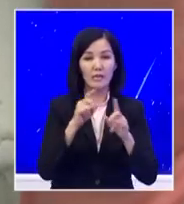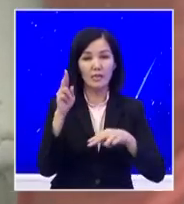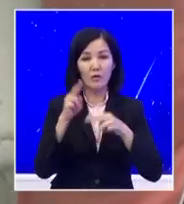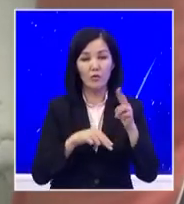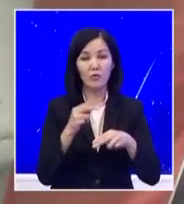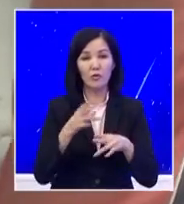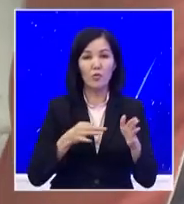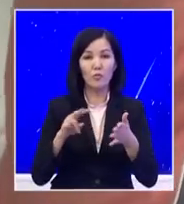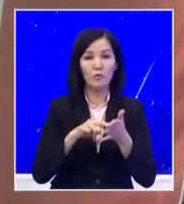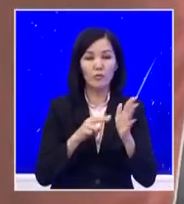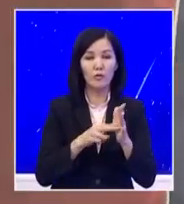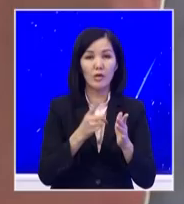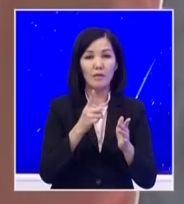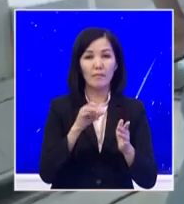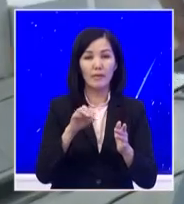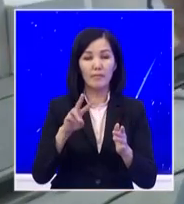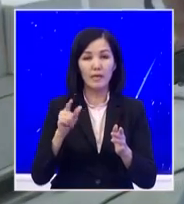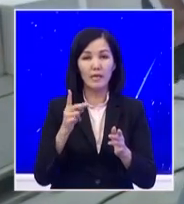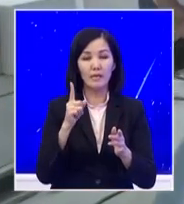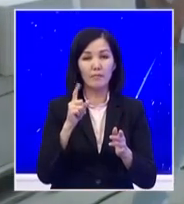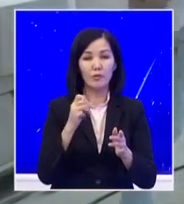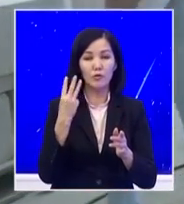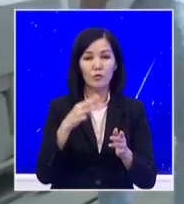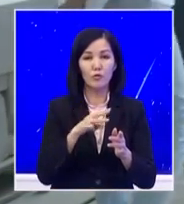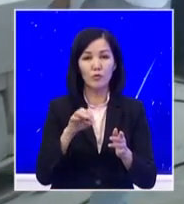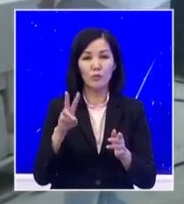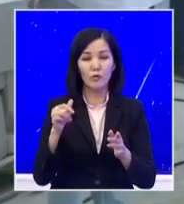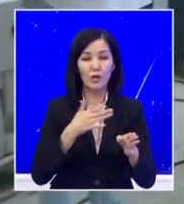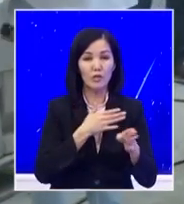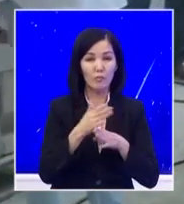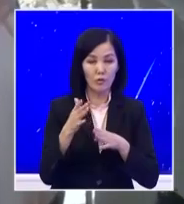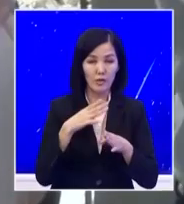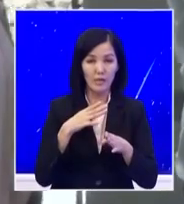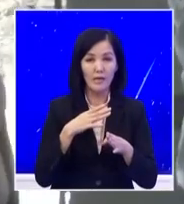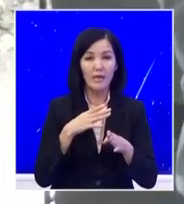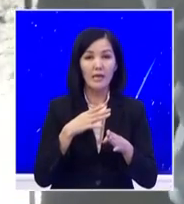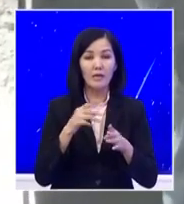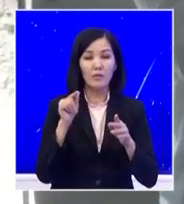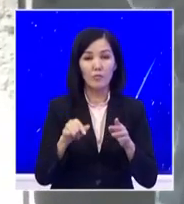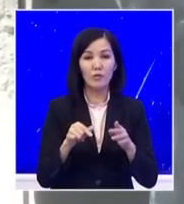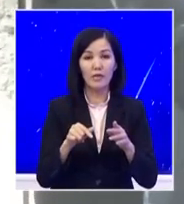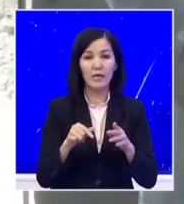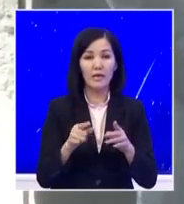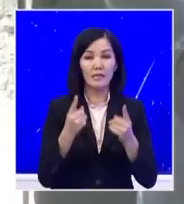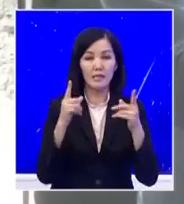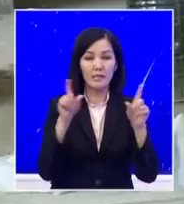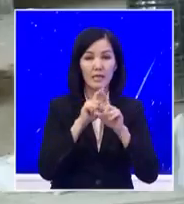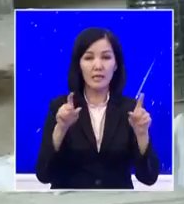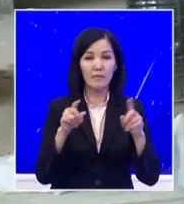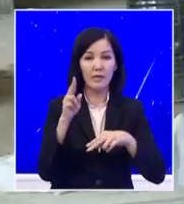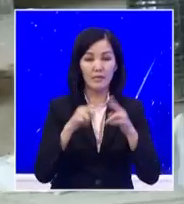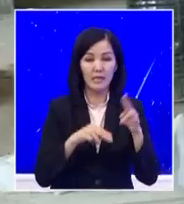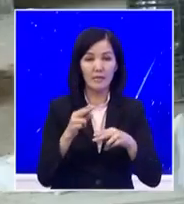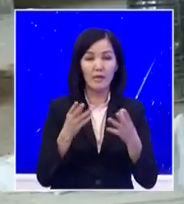құрылысына облыс қоржынынан 1 миллиард 130 миллион теңгеден аса қаржы қарастырылған. Мұнда тек еңселі ғимарат қана бой көтеріп